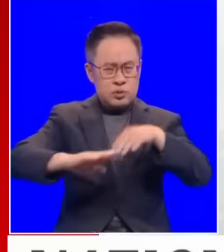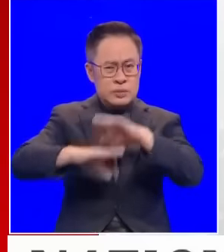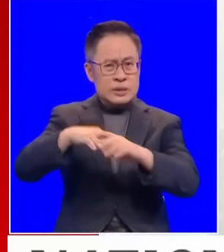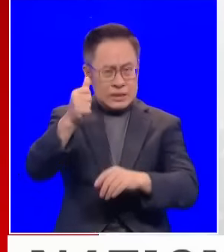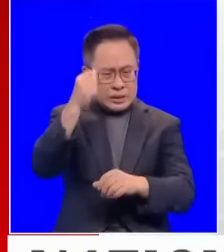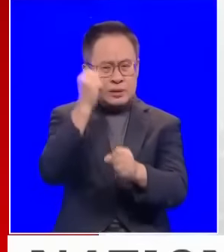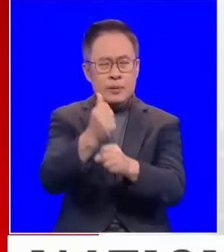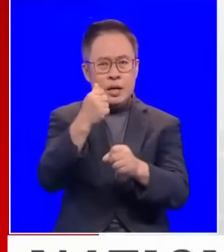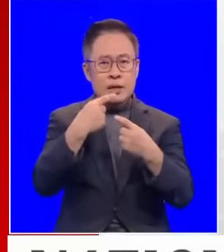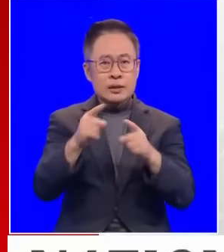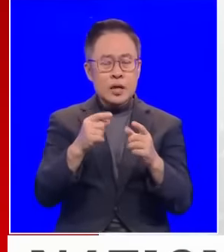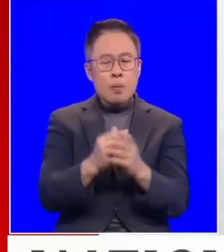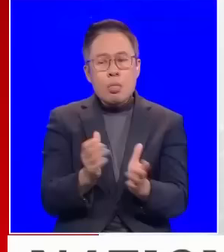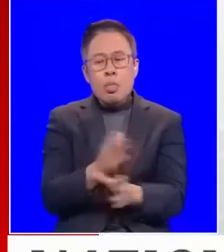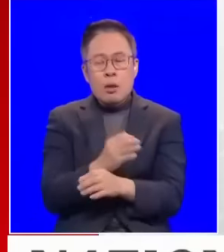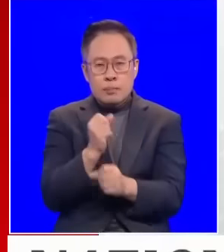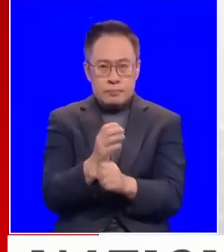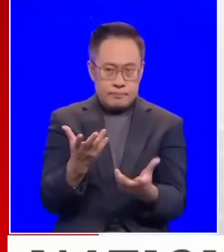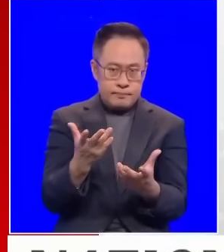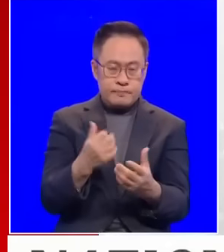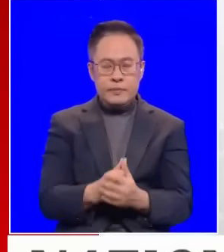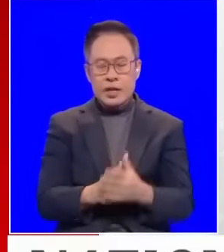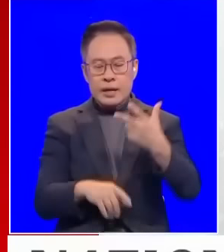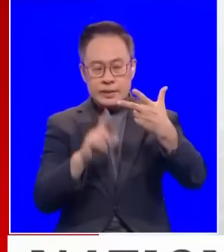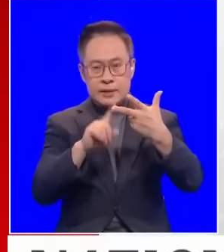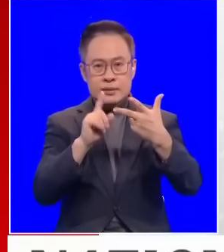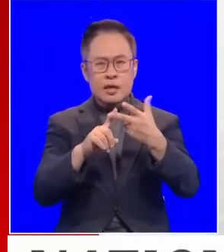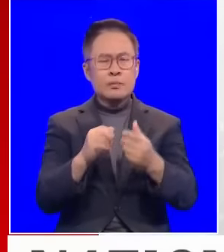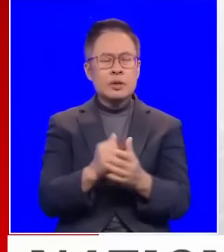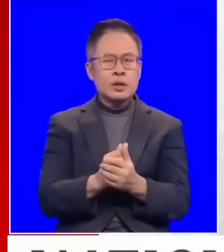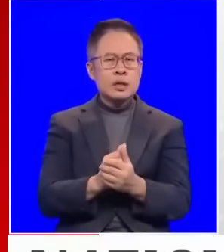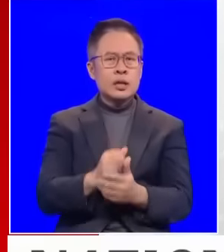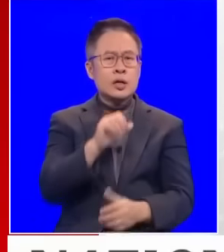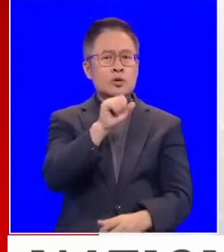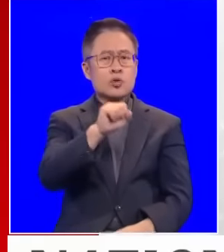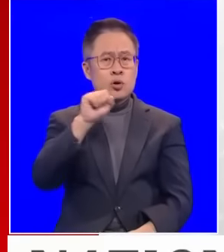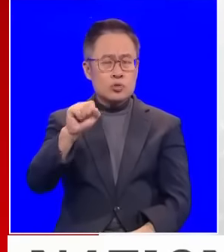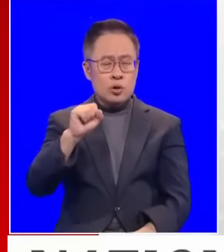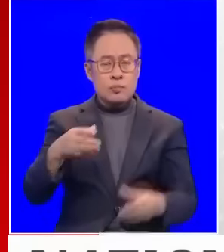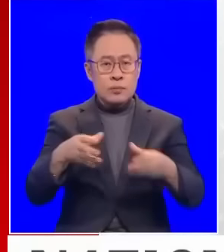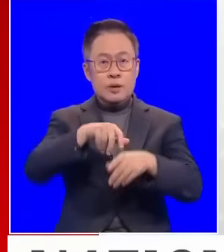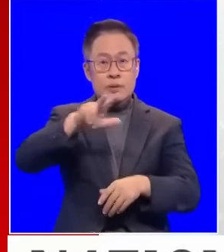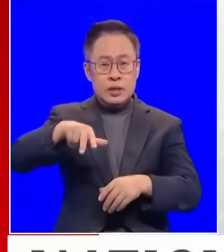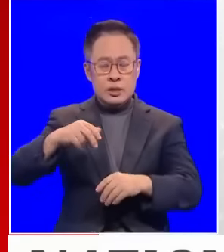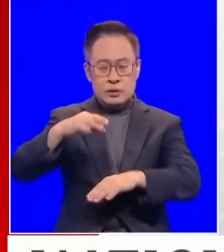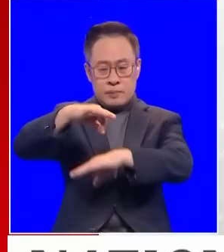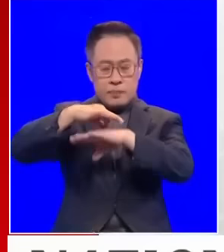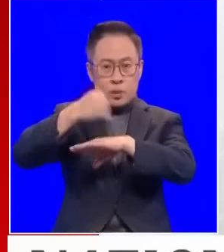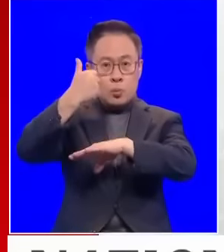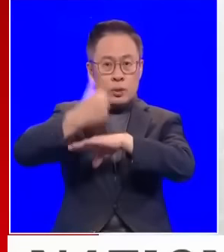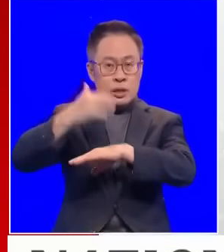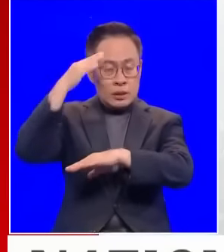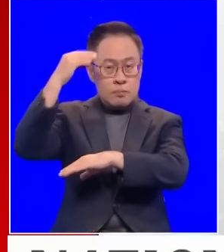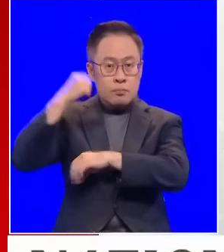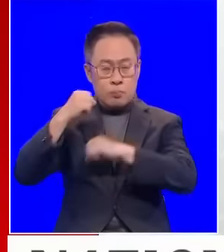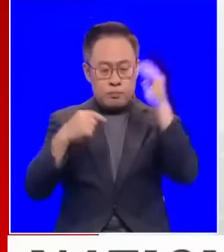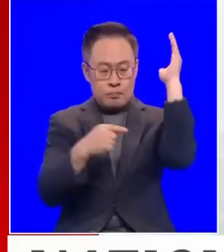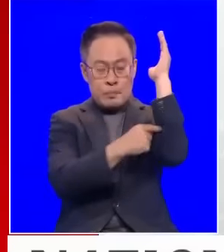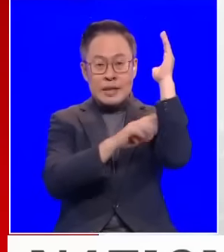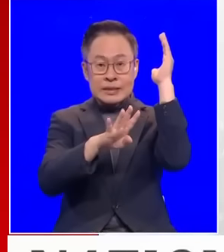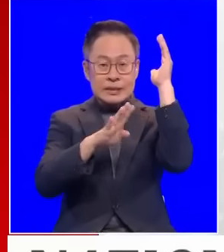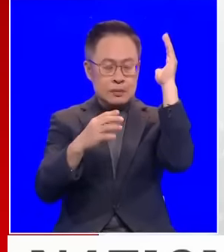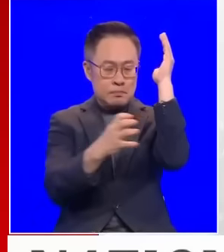และกรณีที่3ก็คือการที่พลเอกพิสารวัฒนวงศ์คีรีอดีตแม่ทัพภาคที่4แล้วก็เป็นอดีตส.ส.บัญชีรายชื่อของพรร